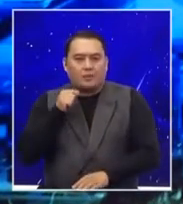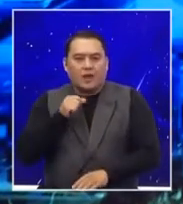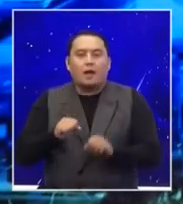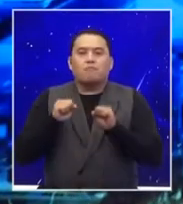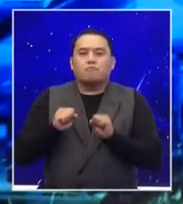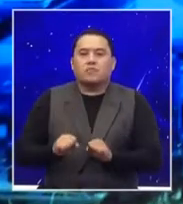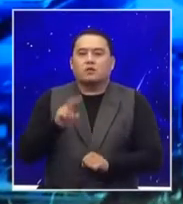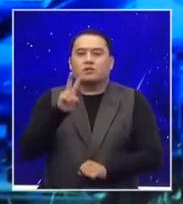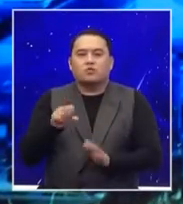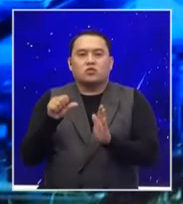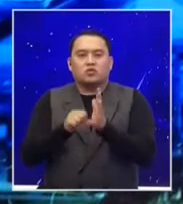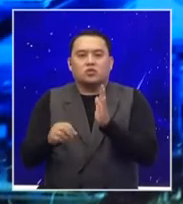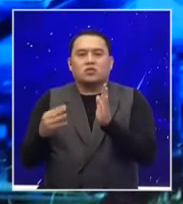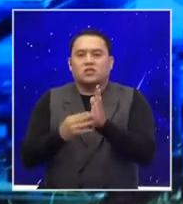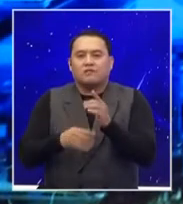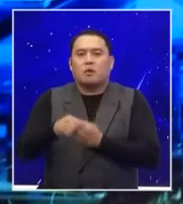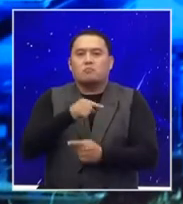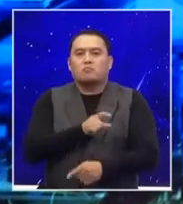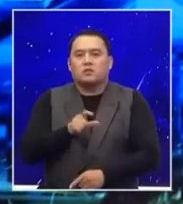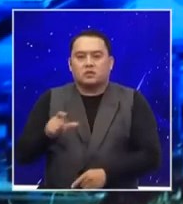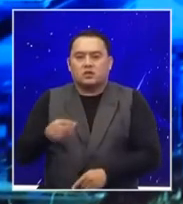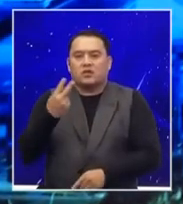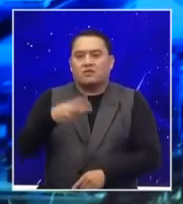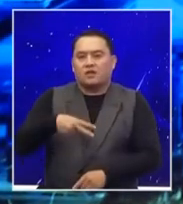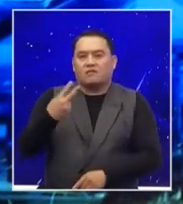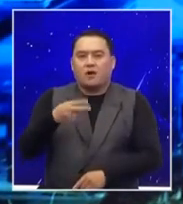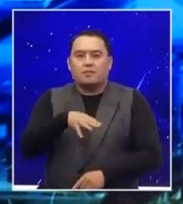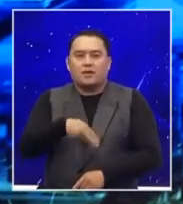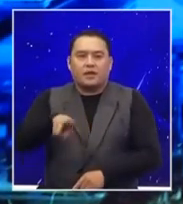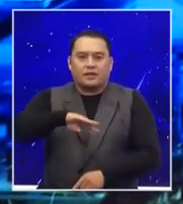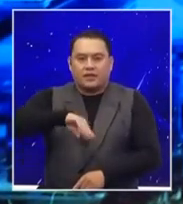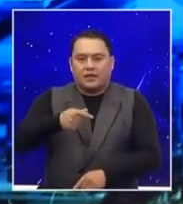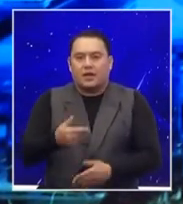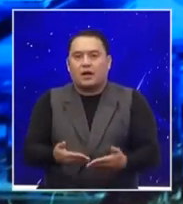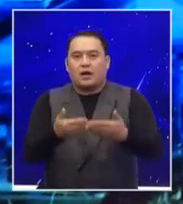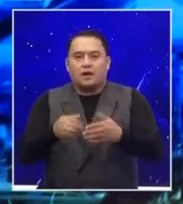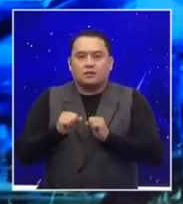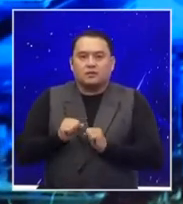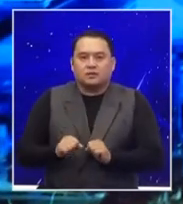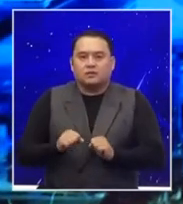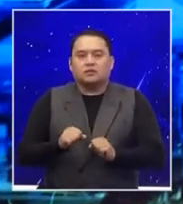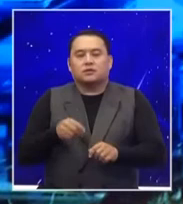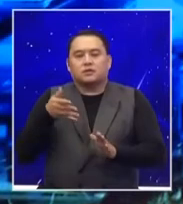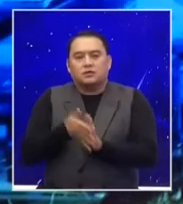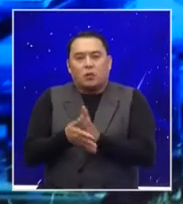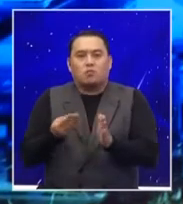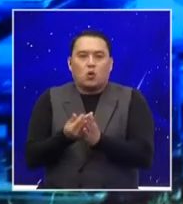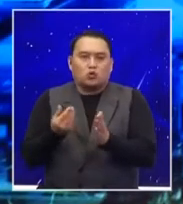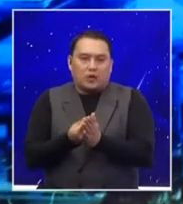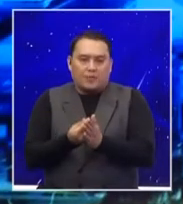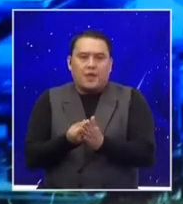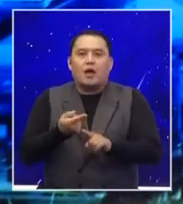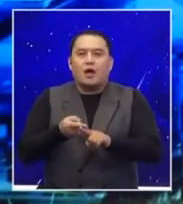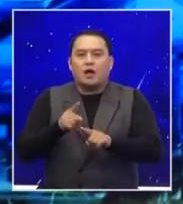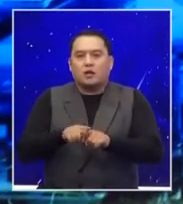права 269 предпринимателей. Почти на 22 миллиарда тенге предотвращены необоснованные траты бюджетных средств.